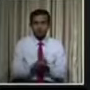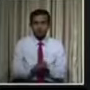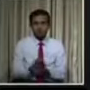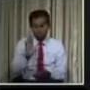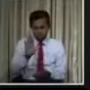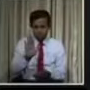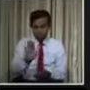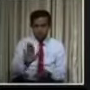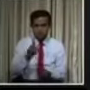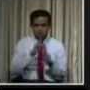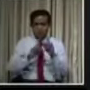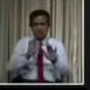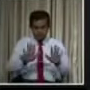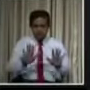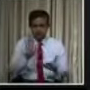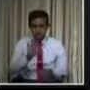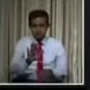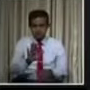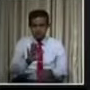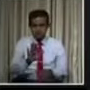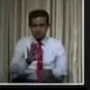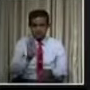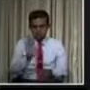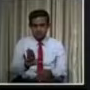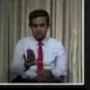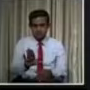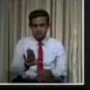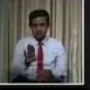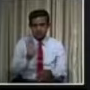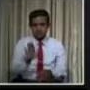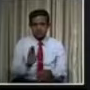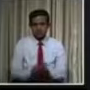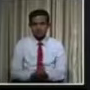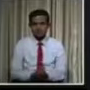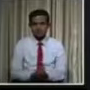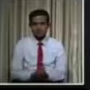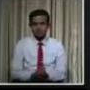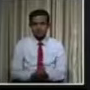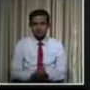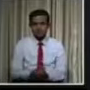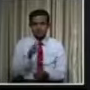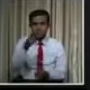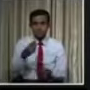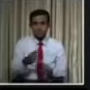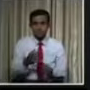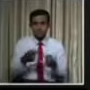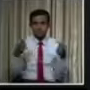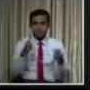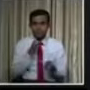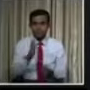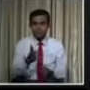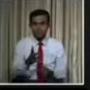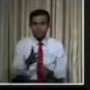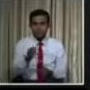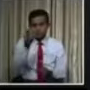ඉන්න මගේ කතා කරන කයි ඉන්න ඇයි ඔය පොඩ්ඩක් ඉන්න ඔයා ඉන්නේ පොඩ්ඩක් මම ඔයාට විරුද්ධ කලේ නෑනේ